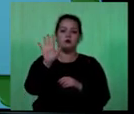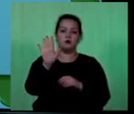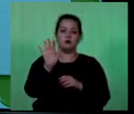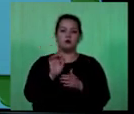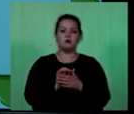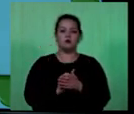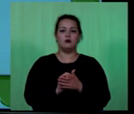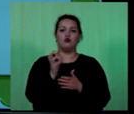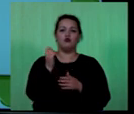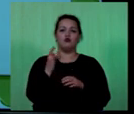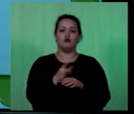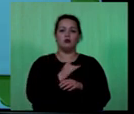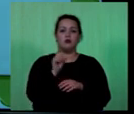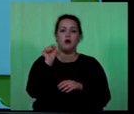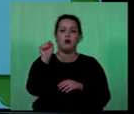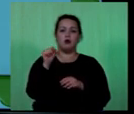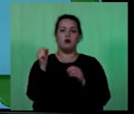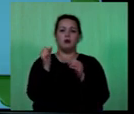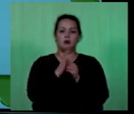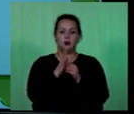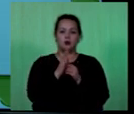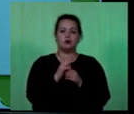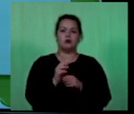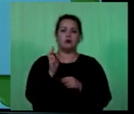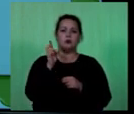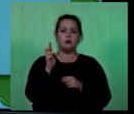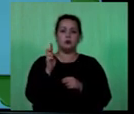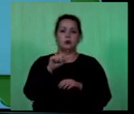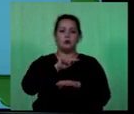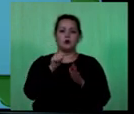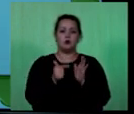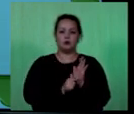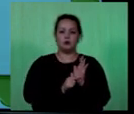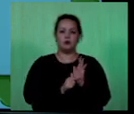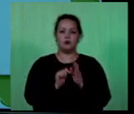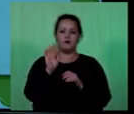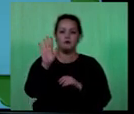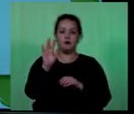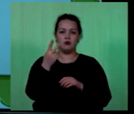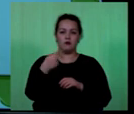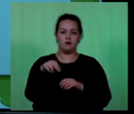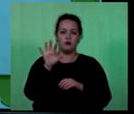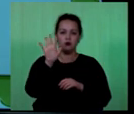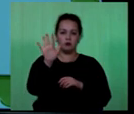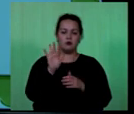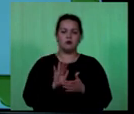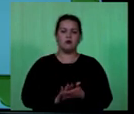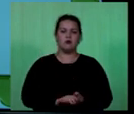еще раз a15 б-17 в 25